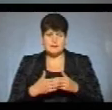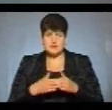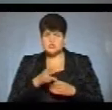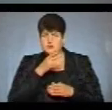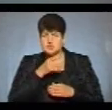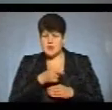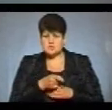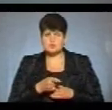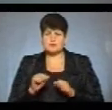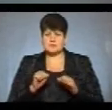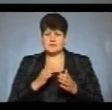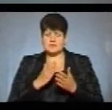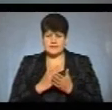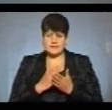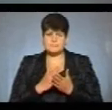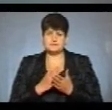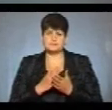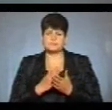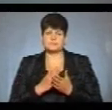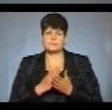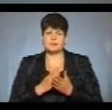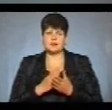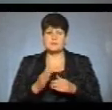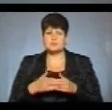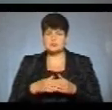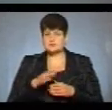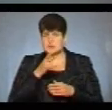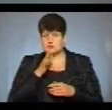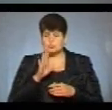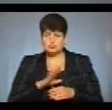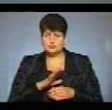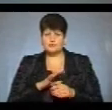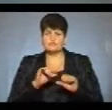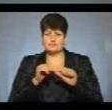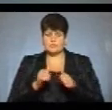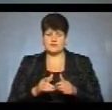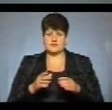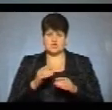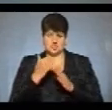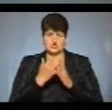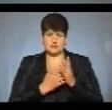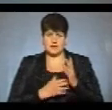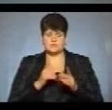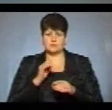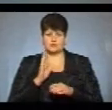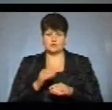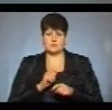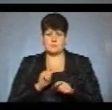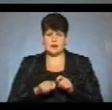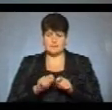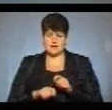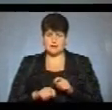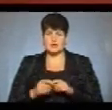вже, керівник є, так як виступив він, значить, ближчим часом будуть сформовані штат їх, вони будуть перевіряти. Тобто вони